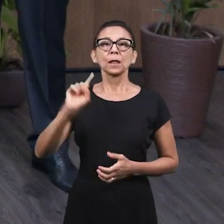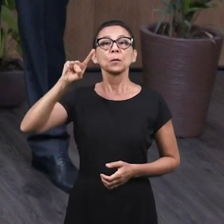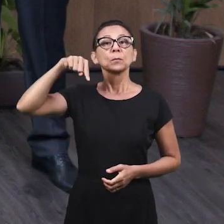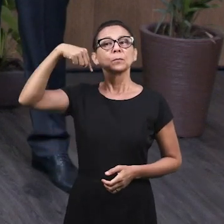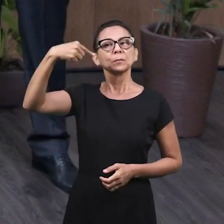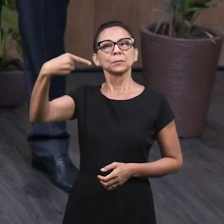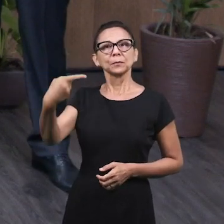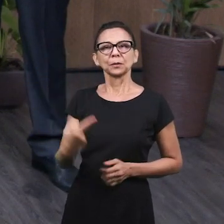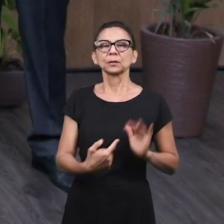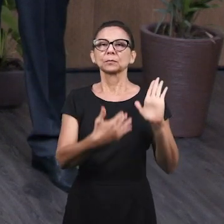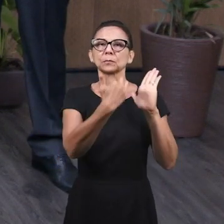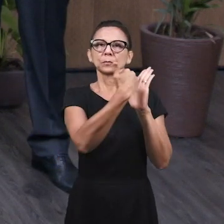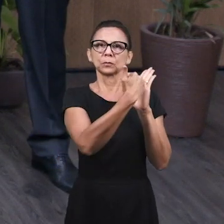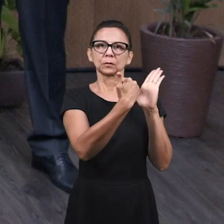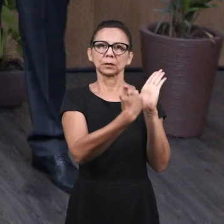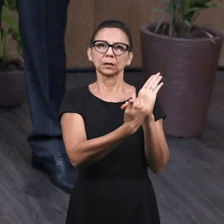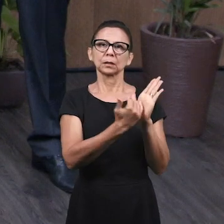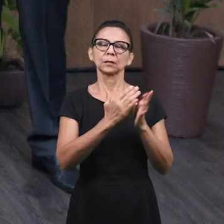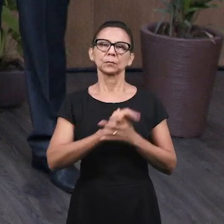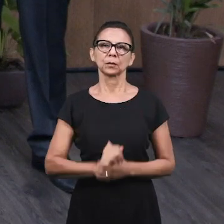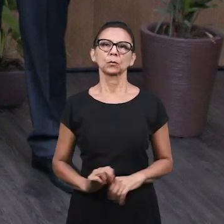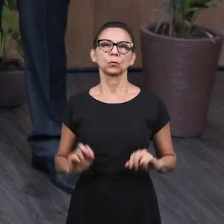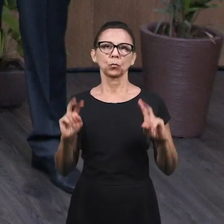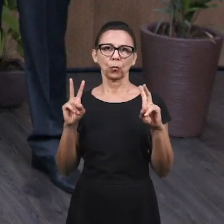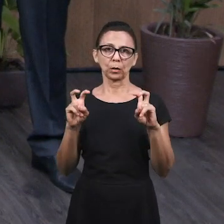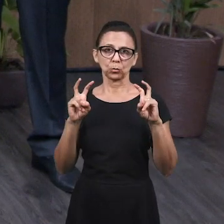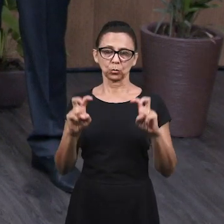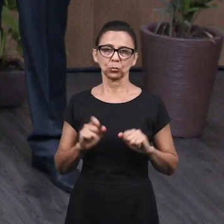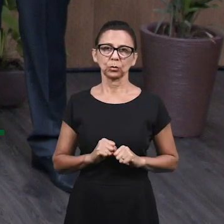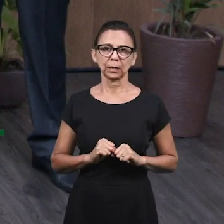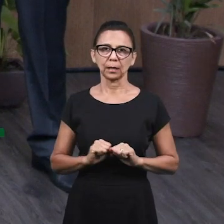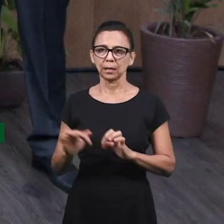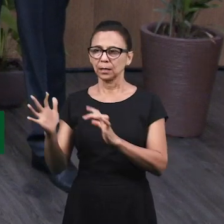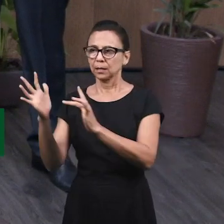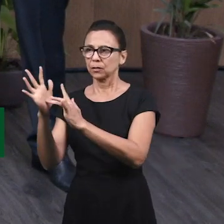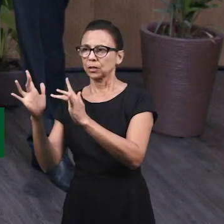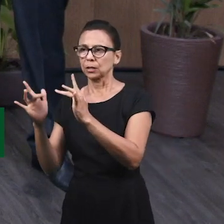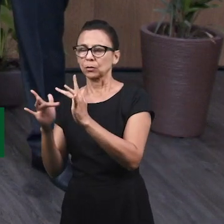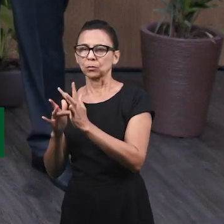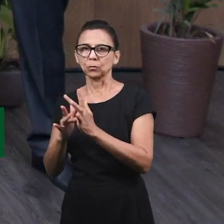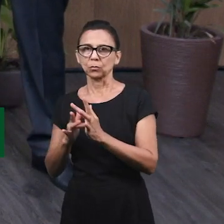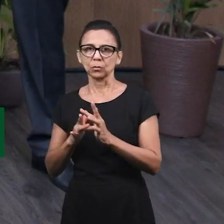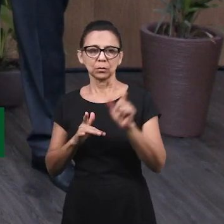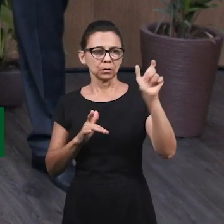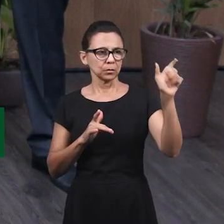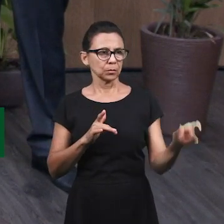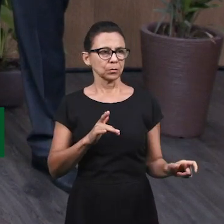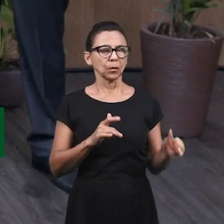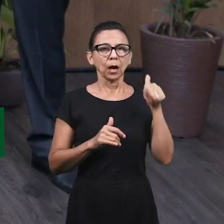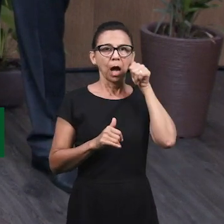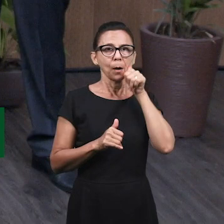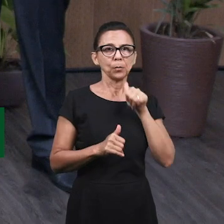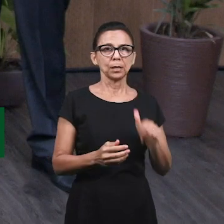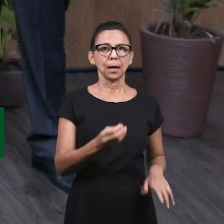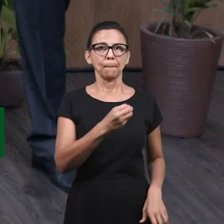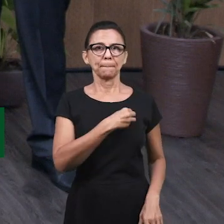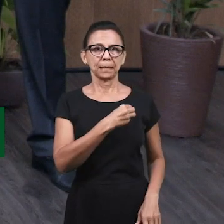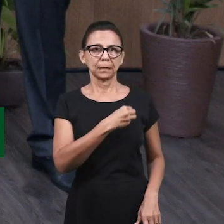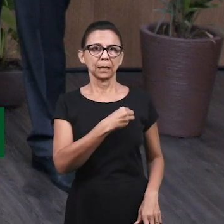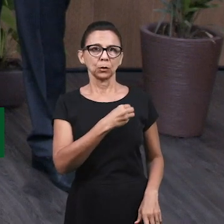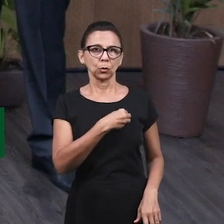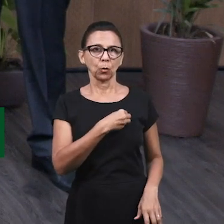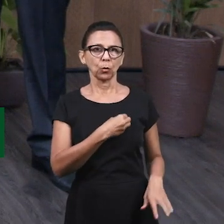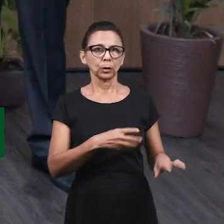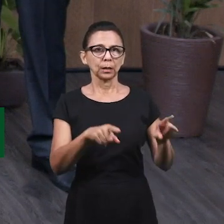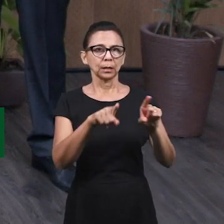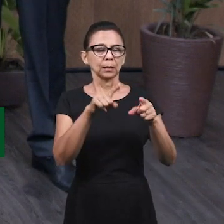parler sur la rencontre du Seigneur Jésus avec la femme pécheresse et le pharisien